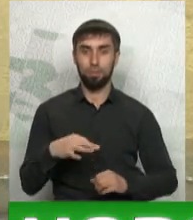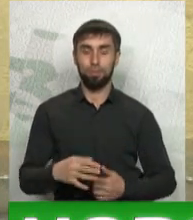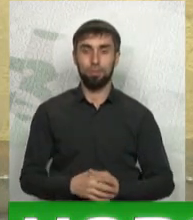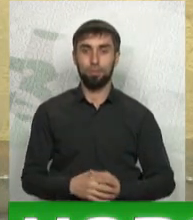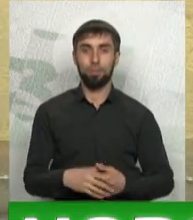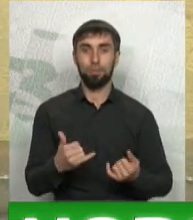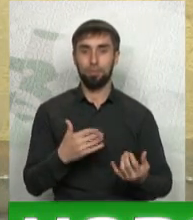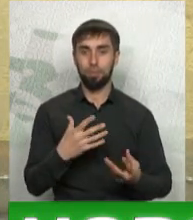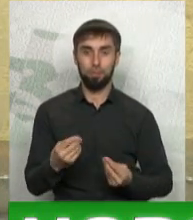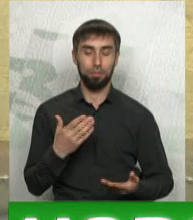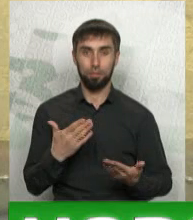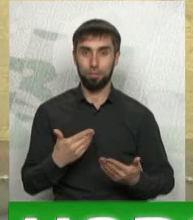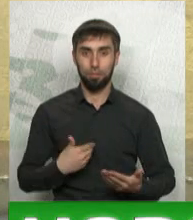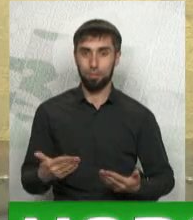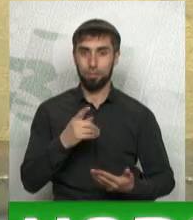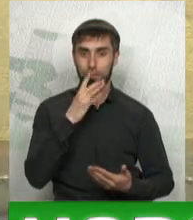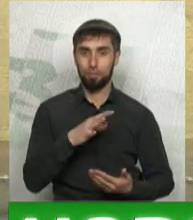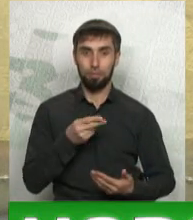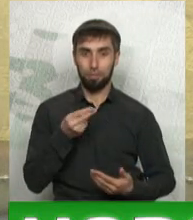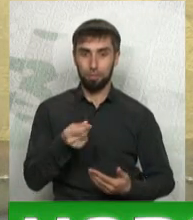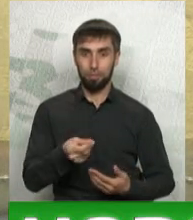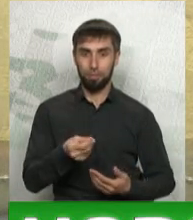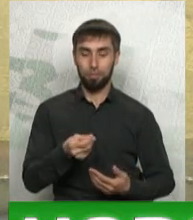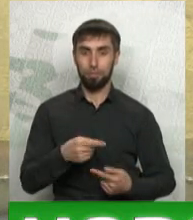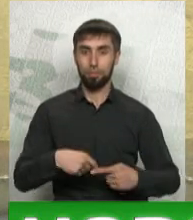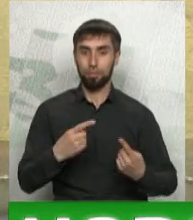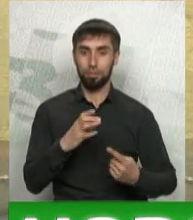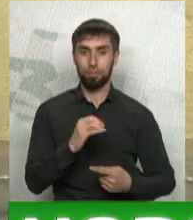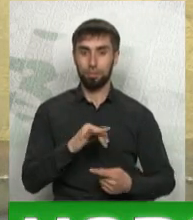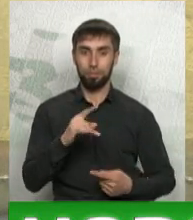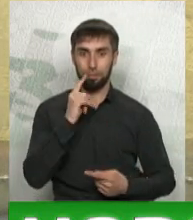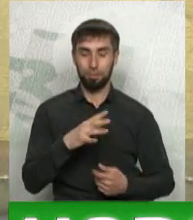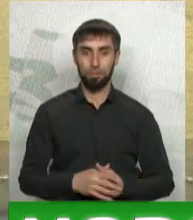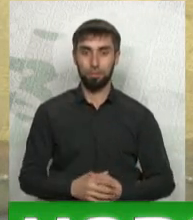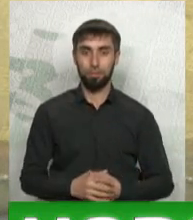сегодня если мы не будем платить развитие сетей не будет